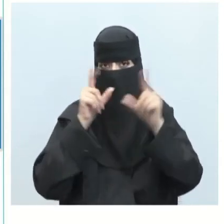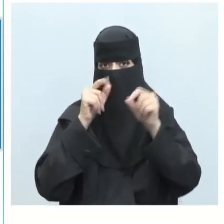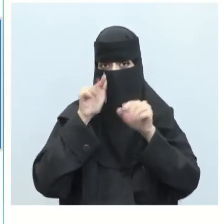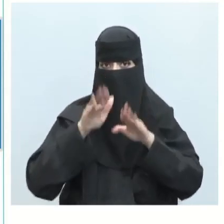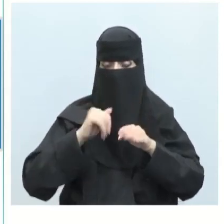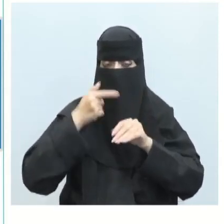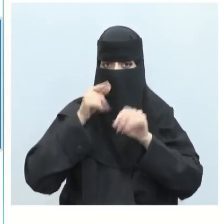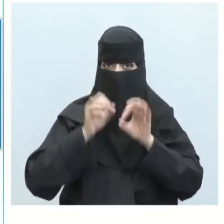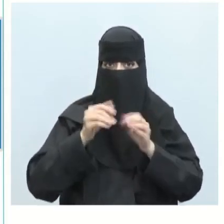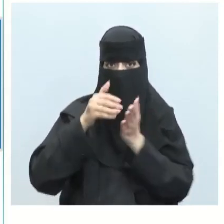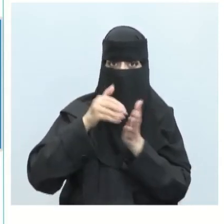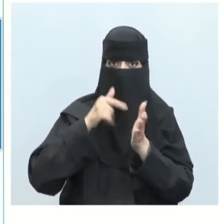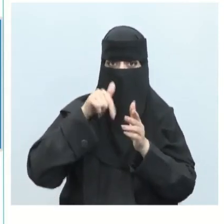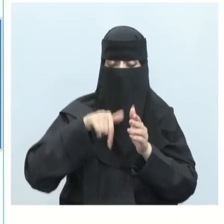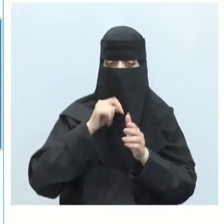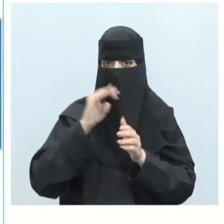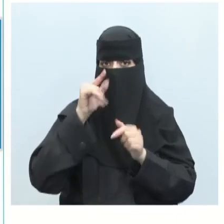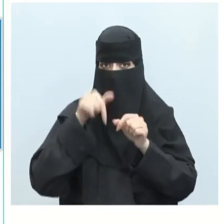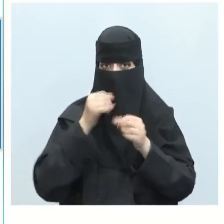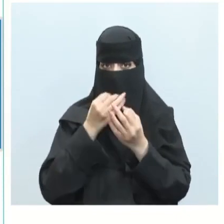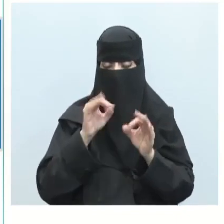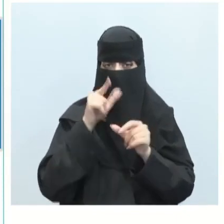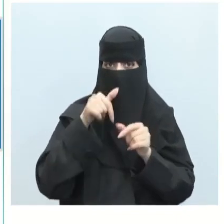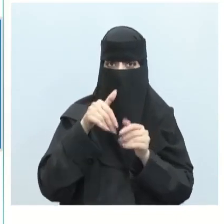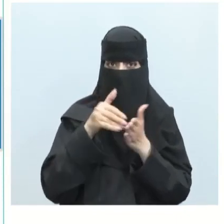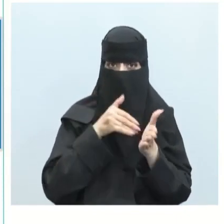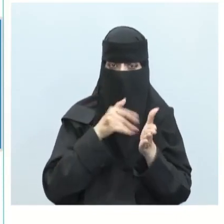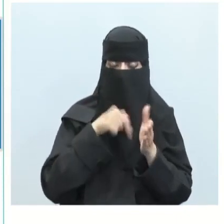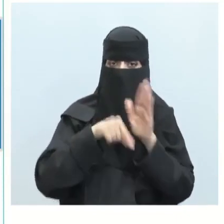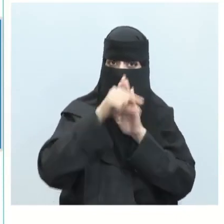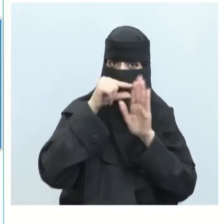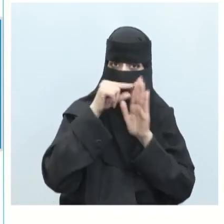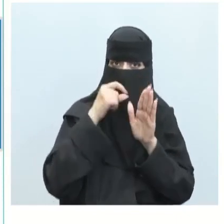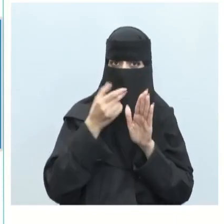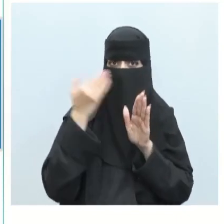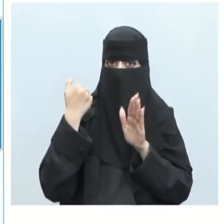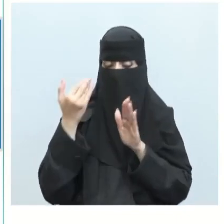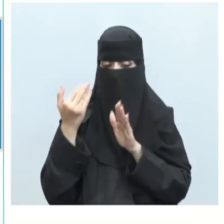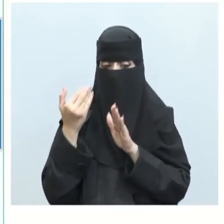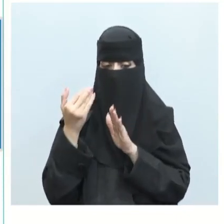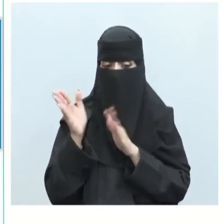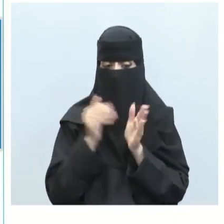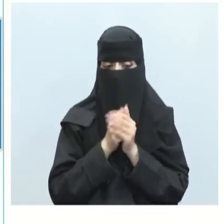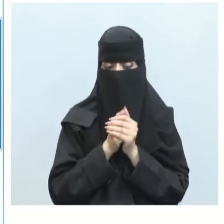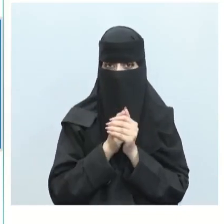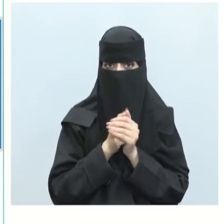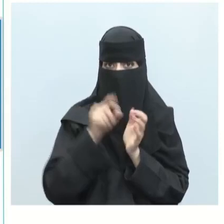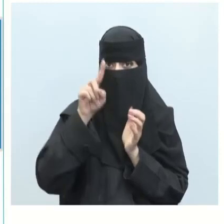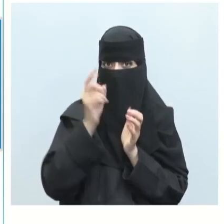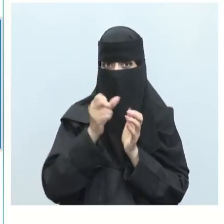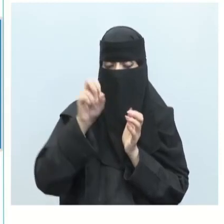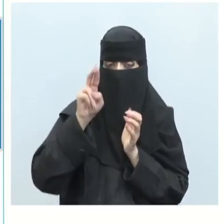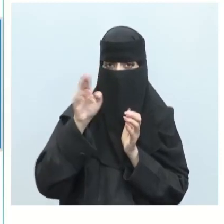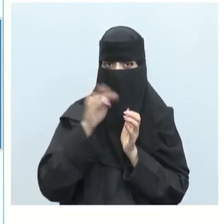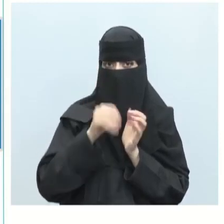ويتم كذلك استرجاع الاجاب الاستجابه الى العنوان الاي بي بروتك عنوان بروتوكول الانترنت